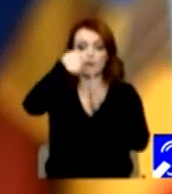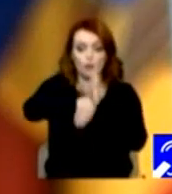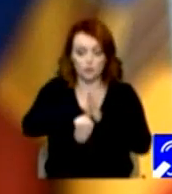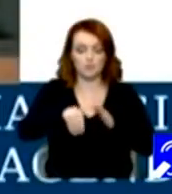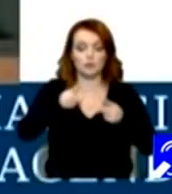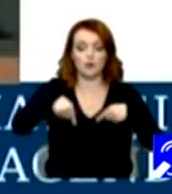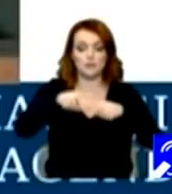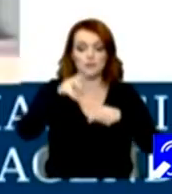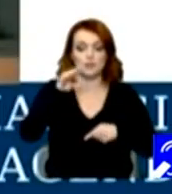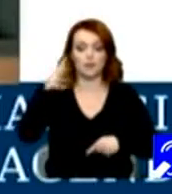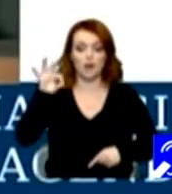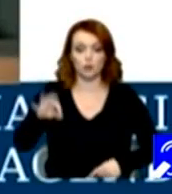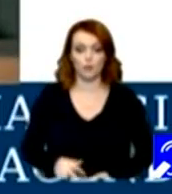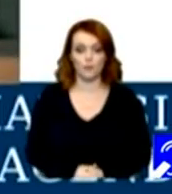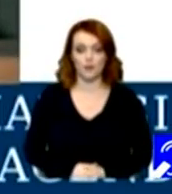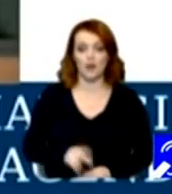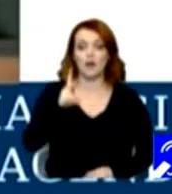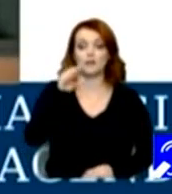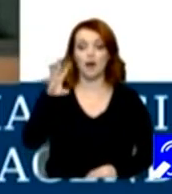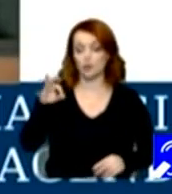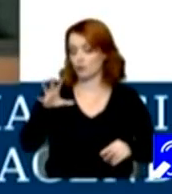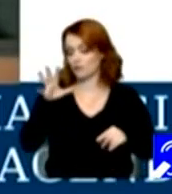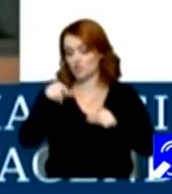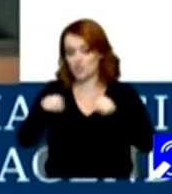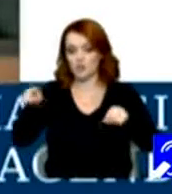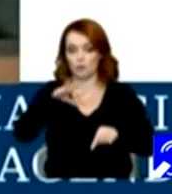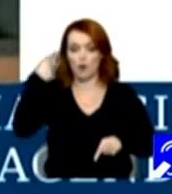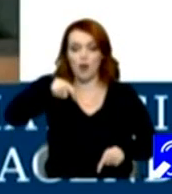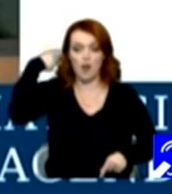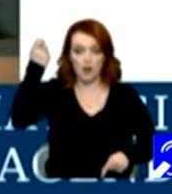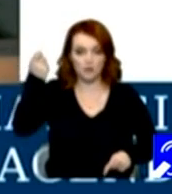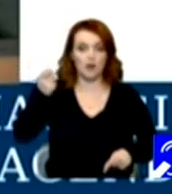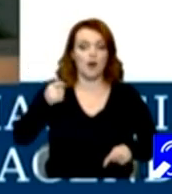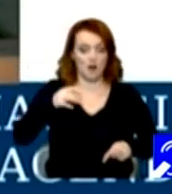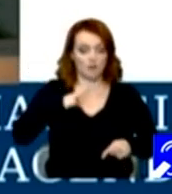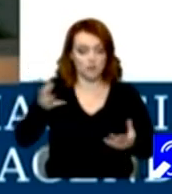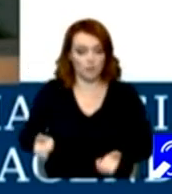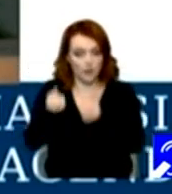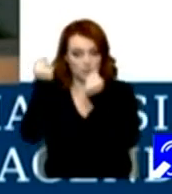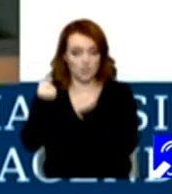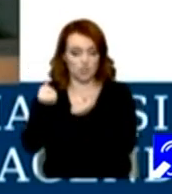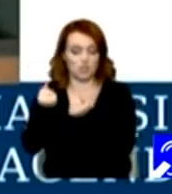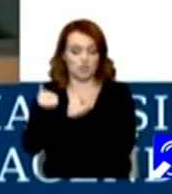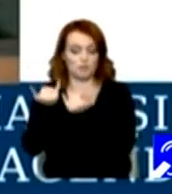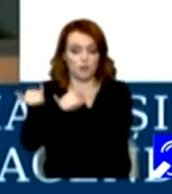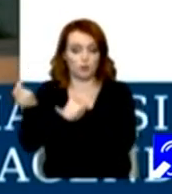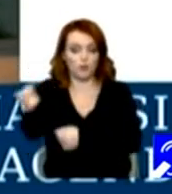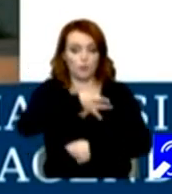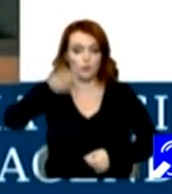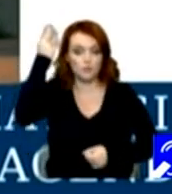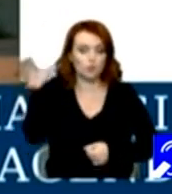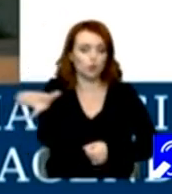Moldova am dată pe parcursul anilor a fost considerabil pentru sectorul Militar în toate domeniile